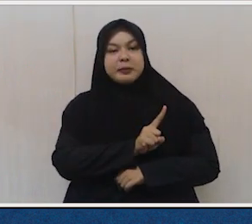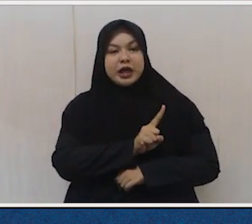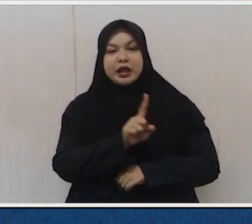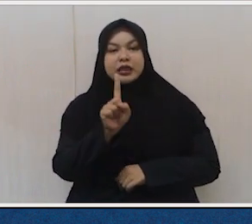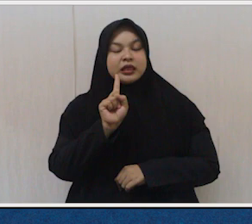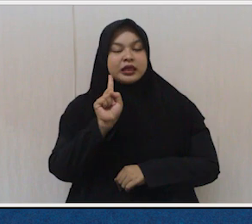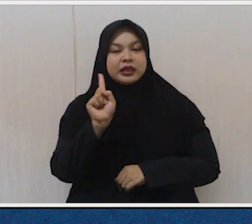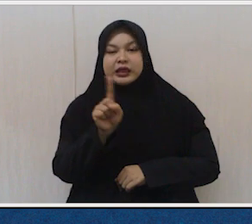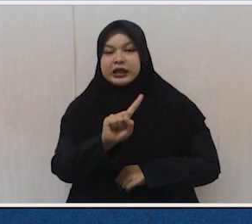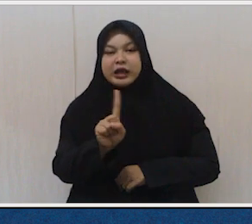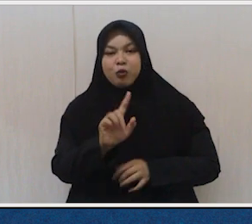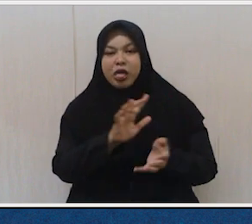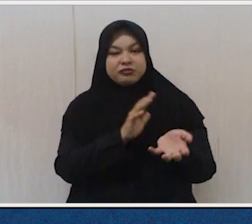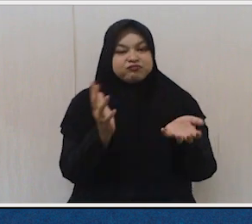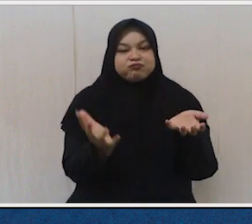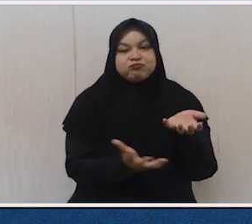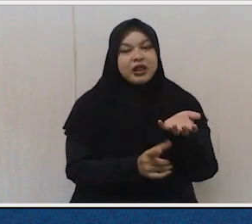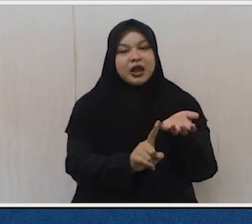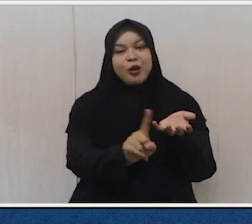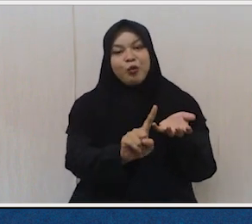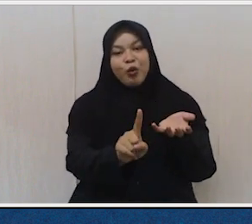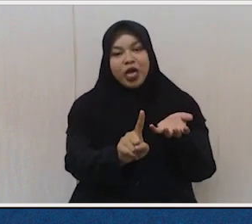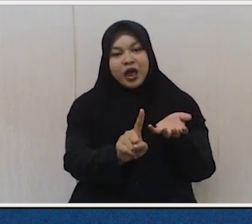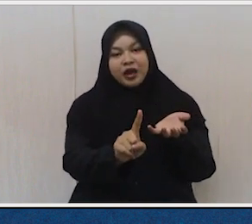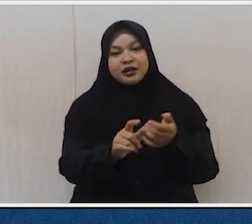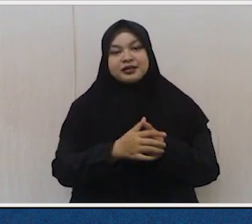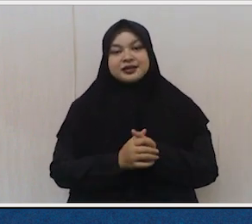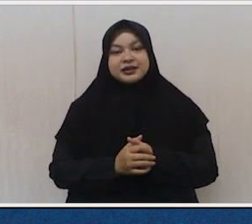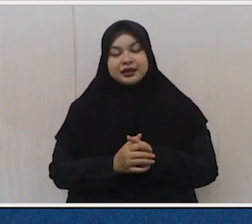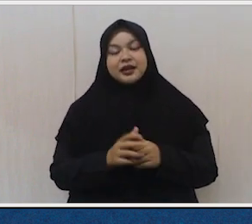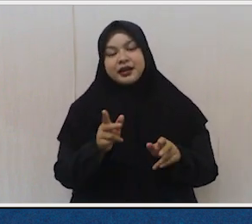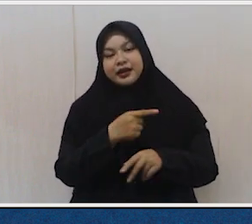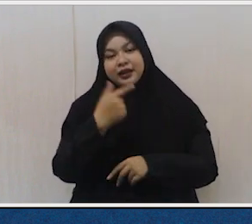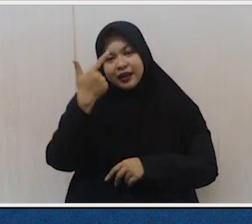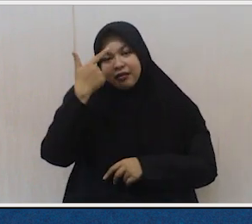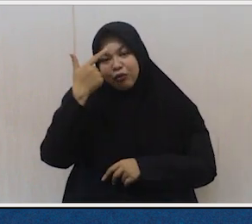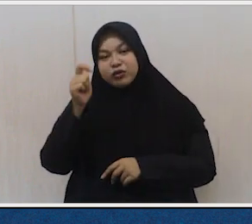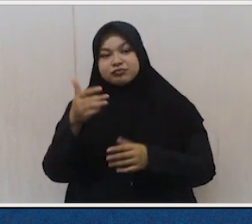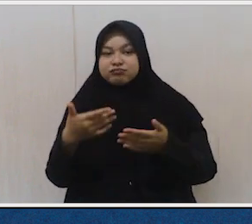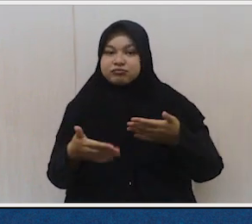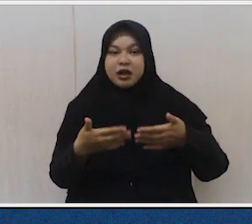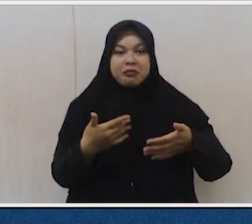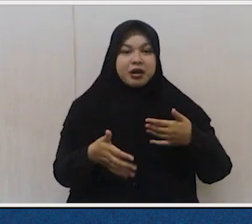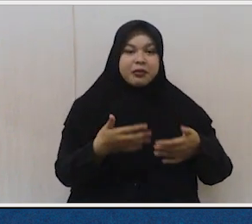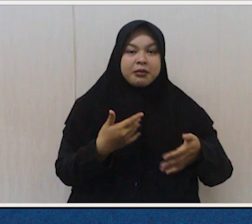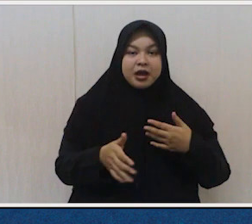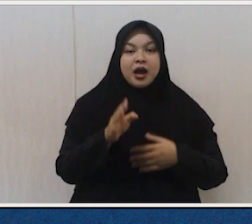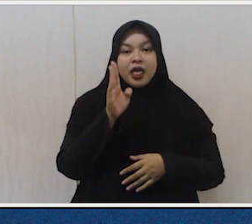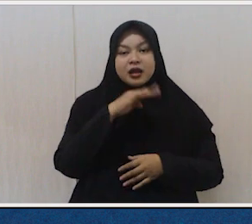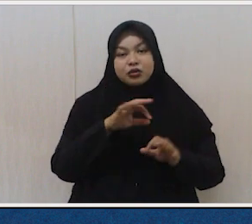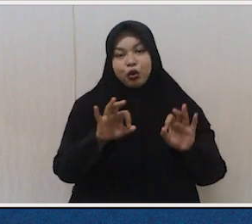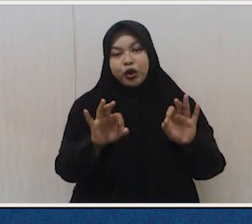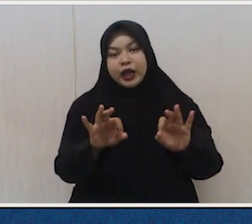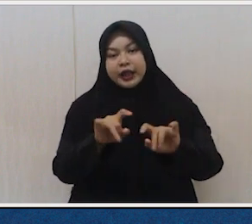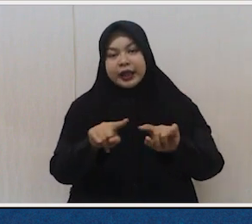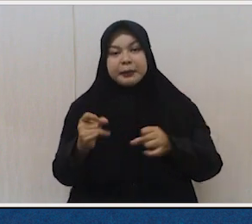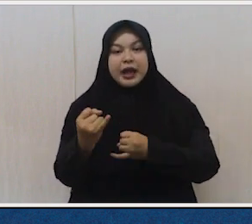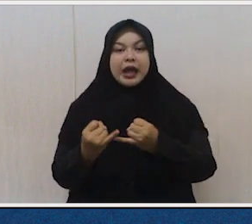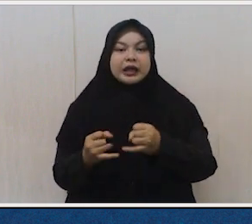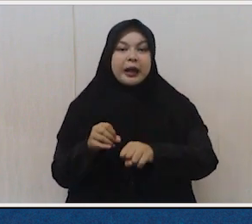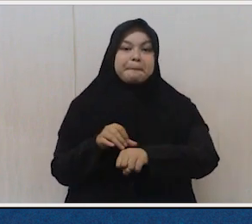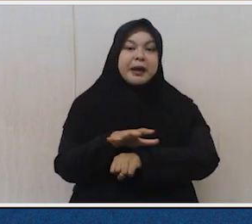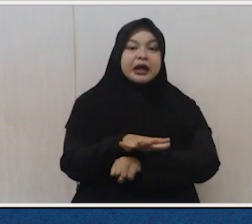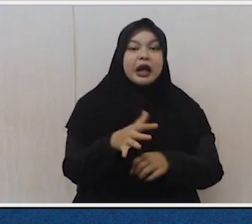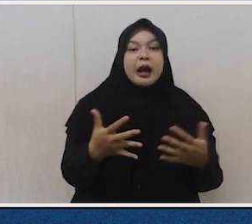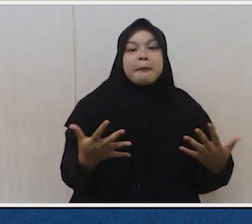boleh terikat dengan apapun gitu ya kita memang eh logislah ya ininya eh apa alasannya tapi akhirnya